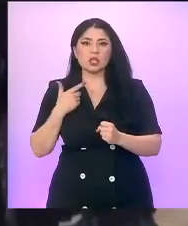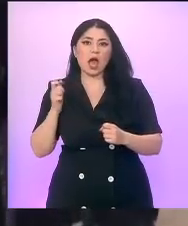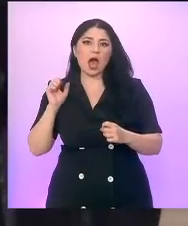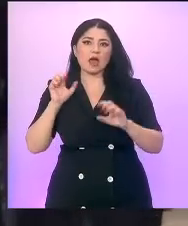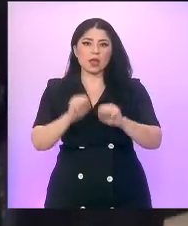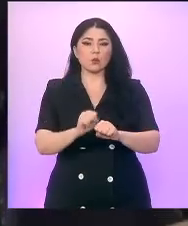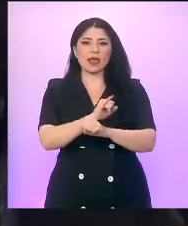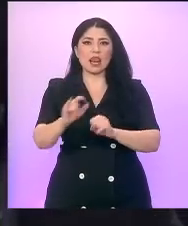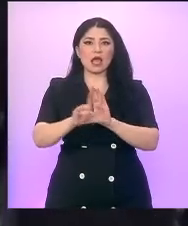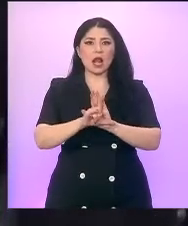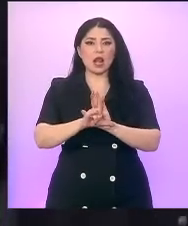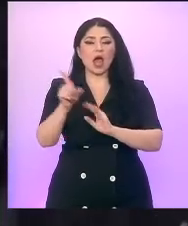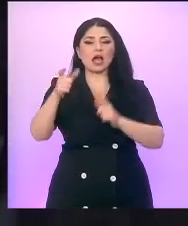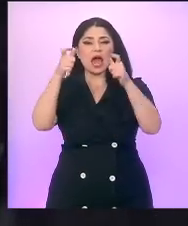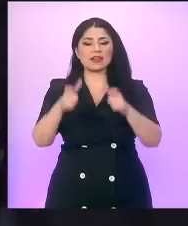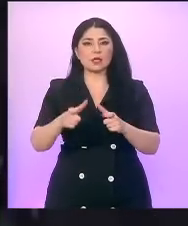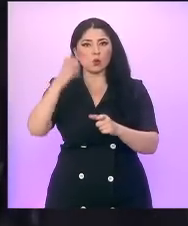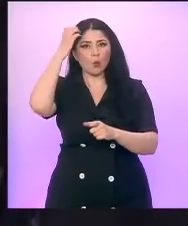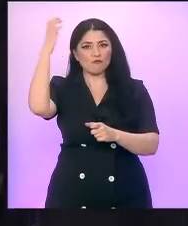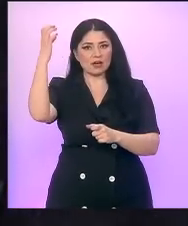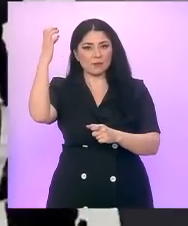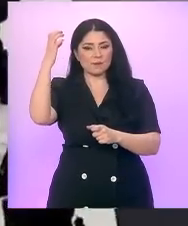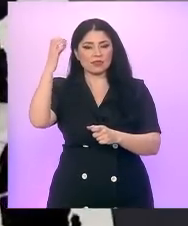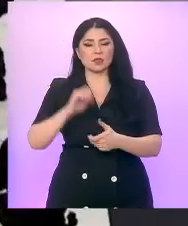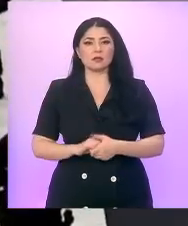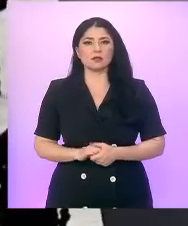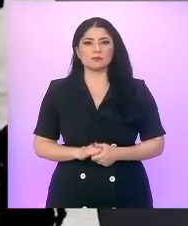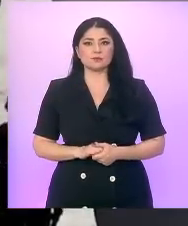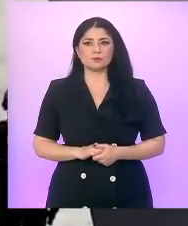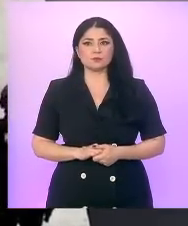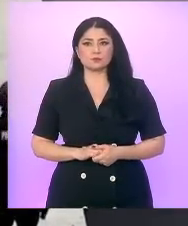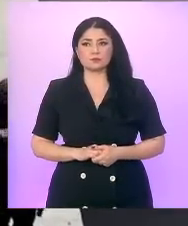ilegală a cartierului guvernamental din Brasilia de către extremiști violenți.